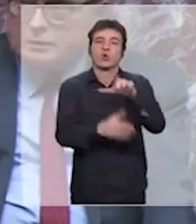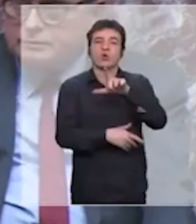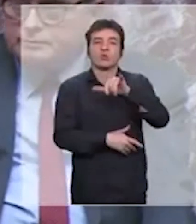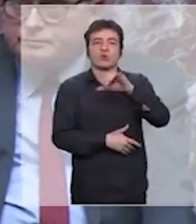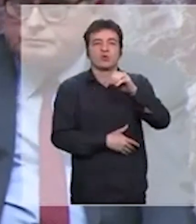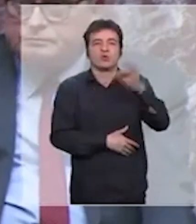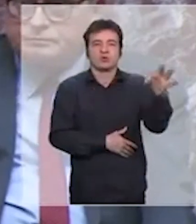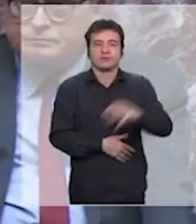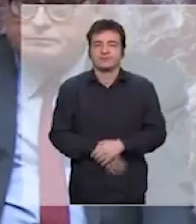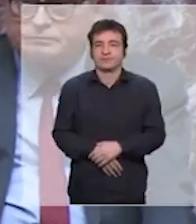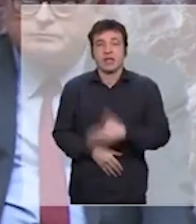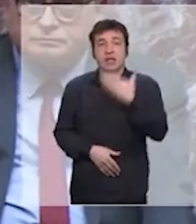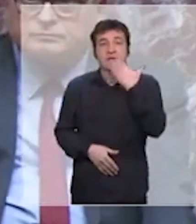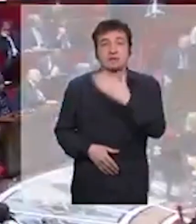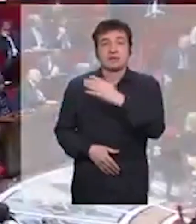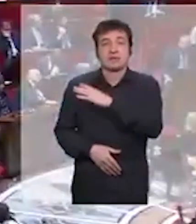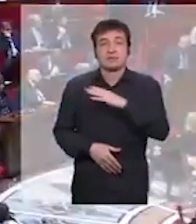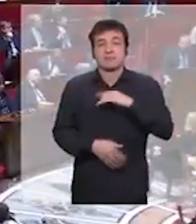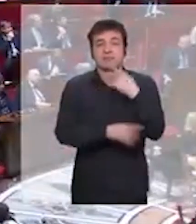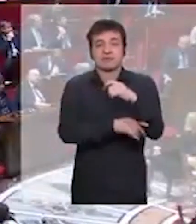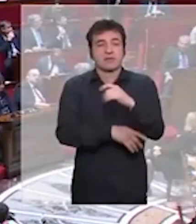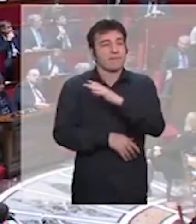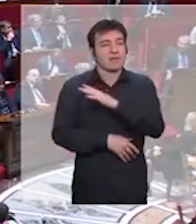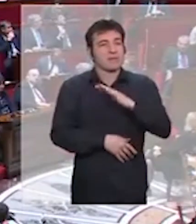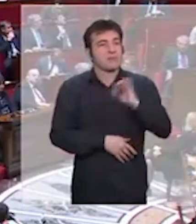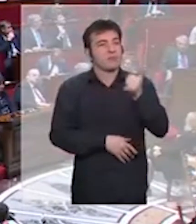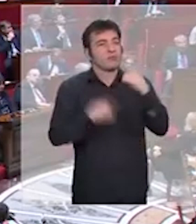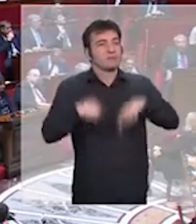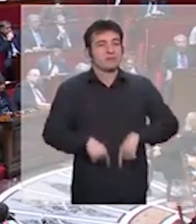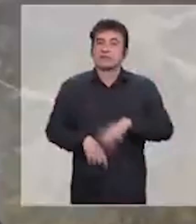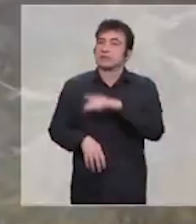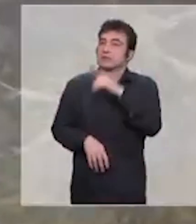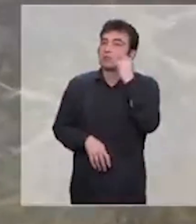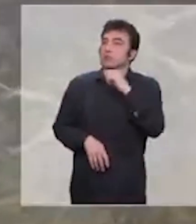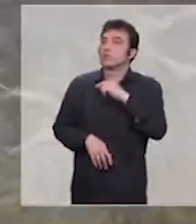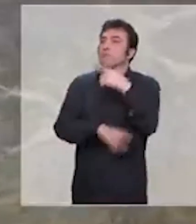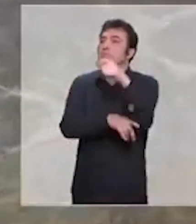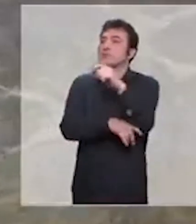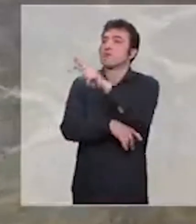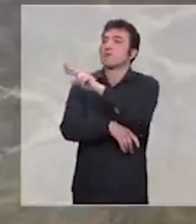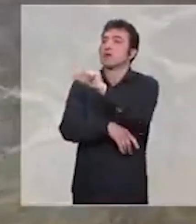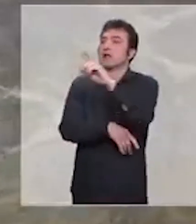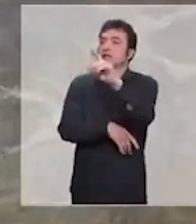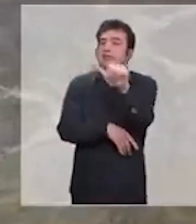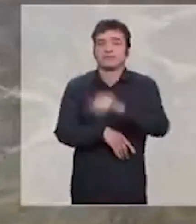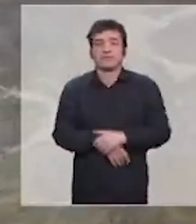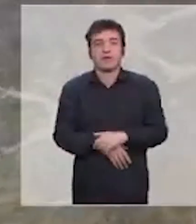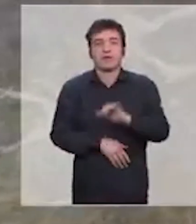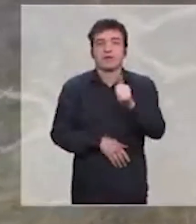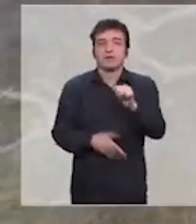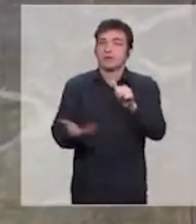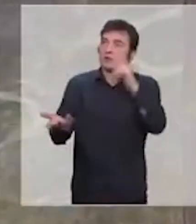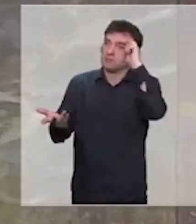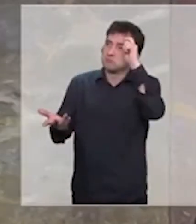Merci Madame la Présidente, Madame la Première Ministre, Monsieur le Président de la Rada. Tout d'abord, je tenais